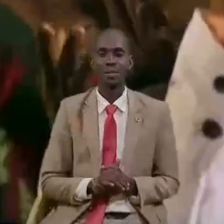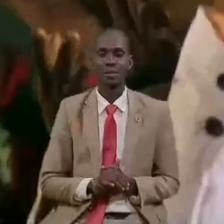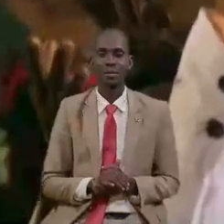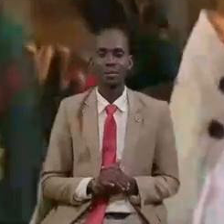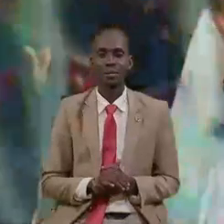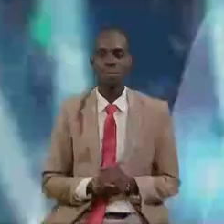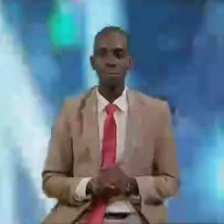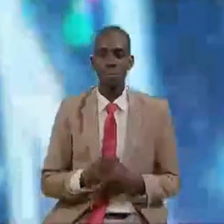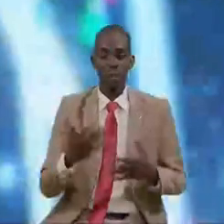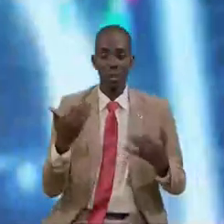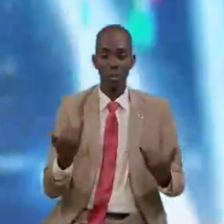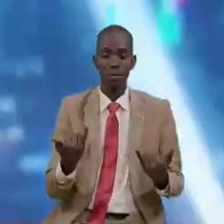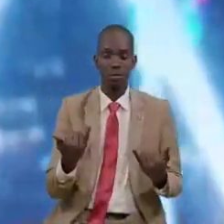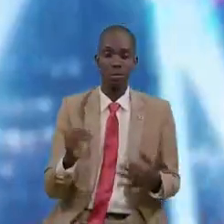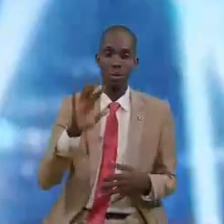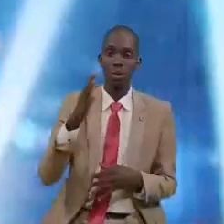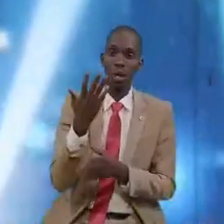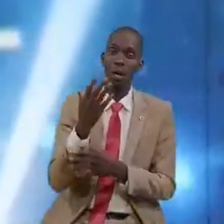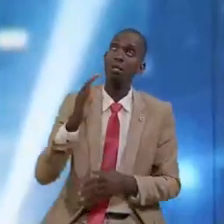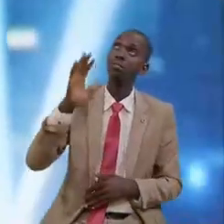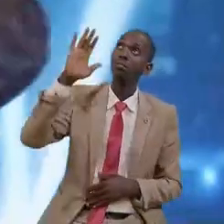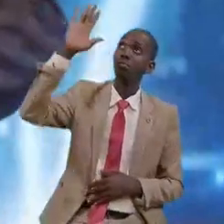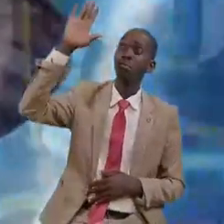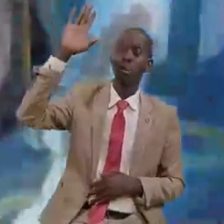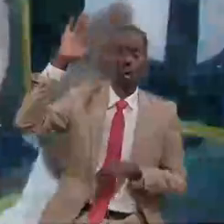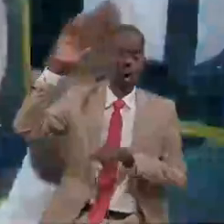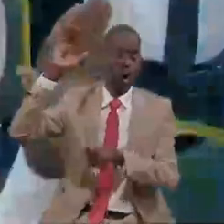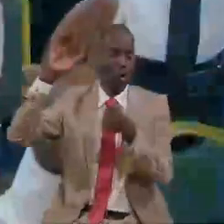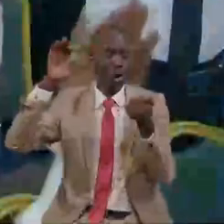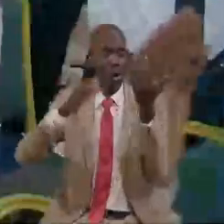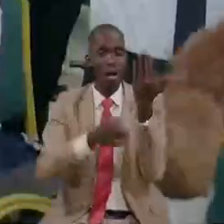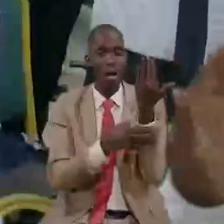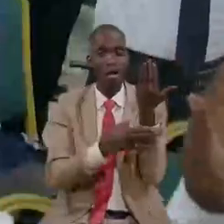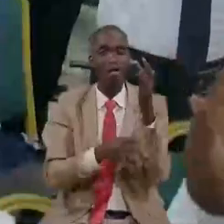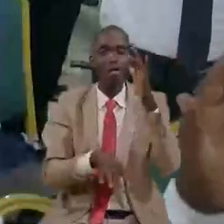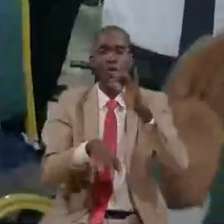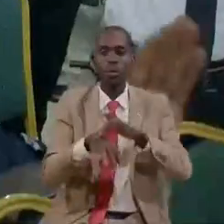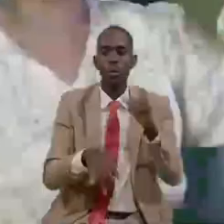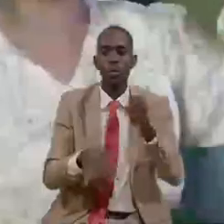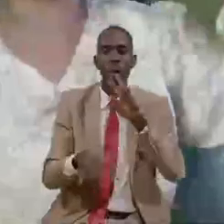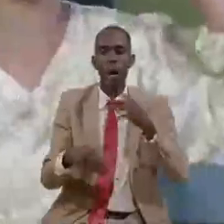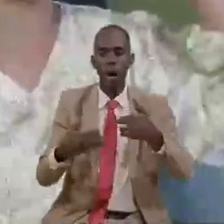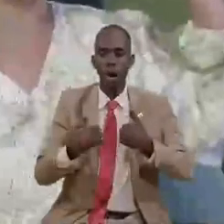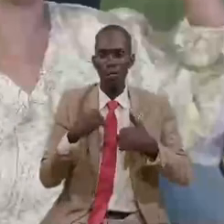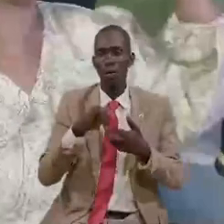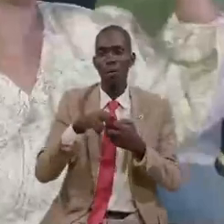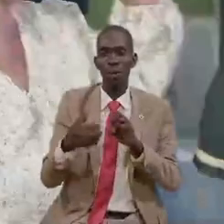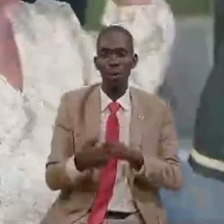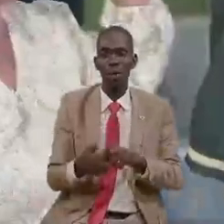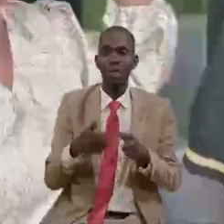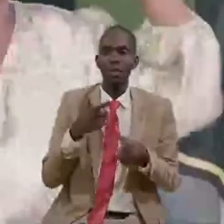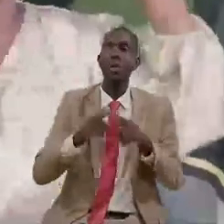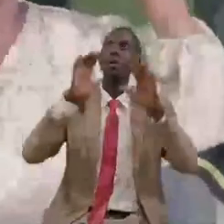main et imposez la main là où vous avez le défi. Le miracle viendra